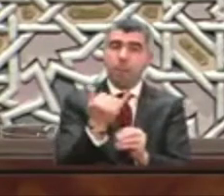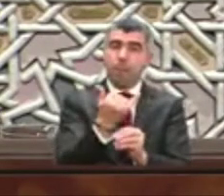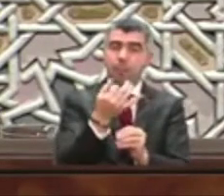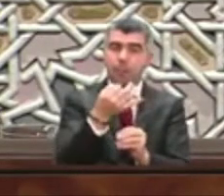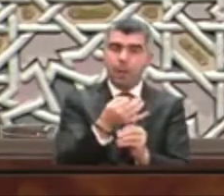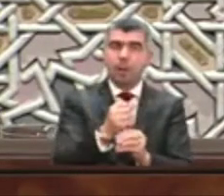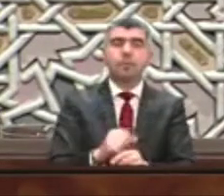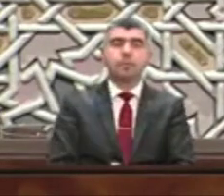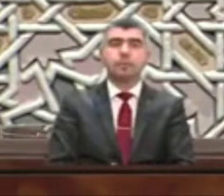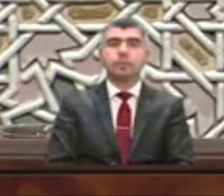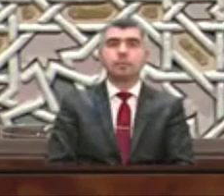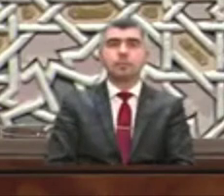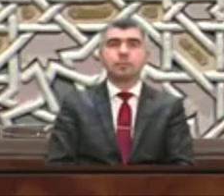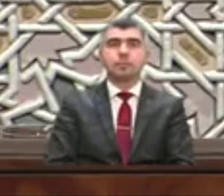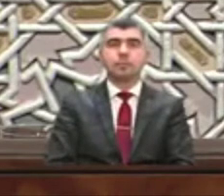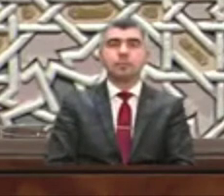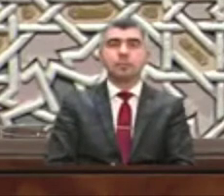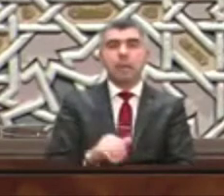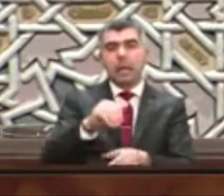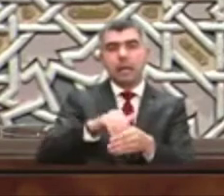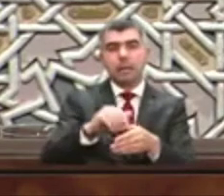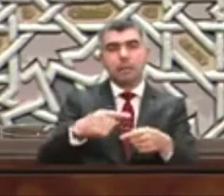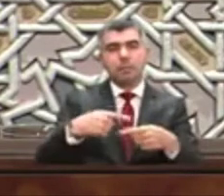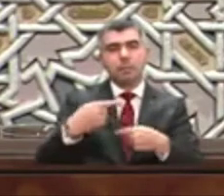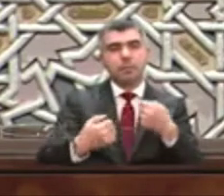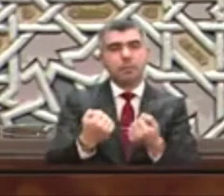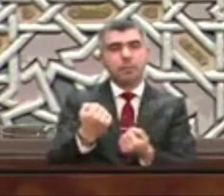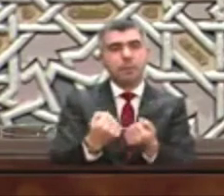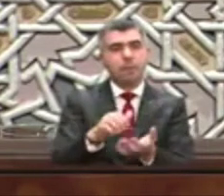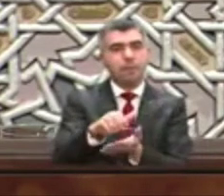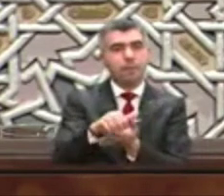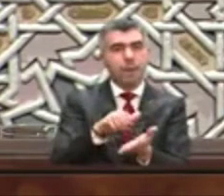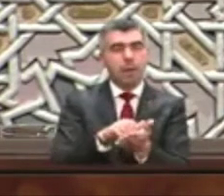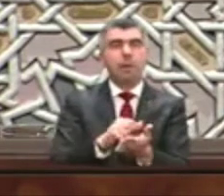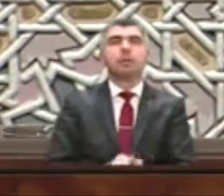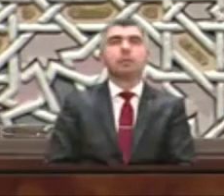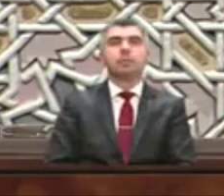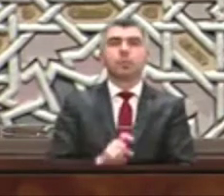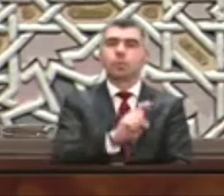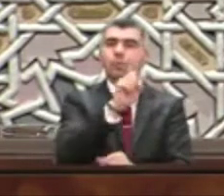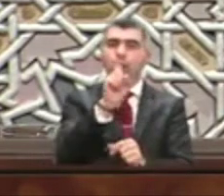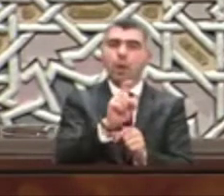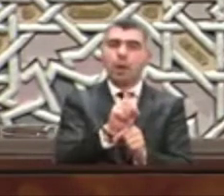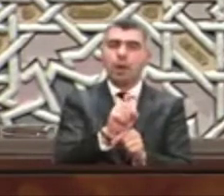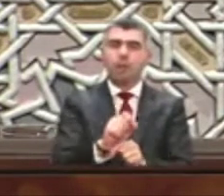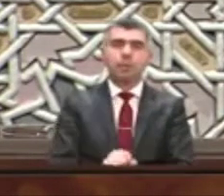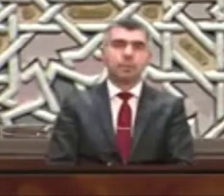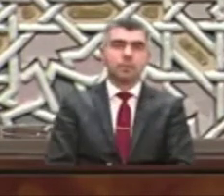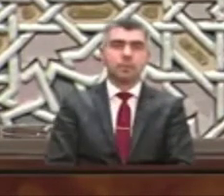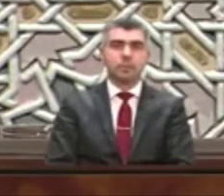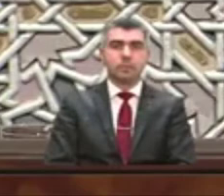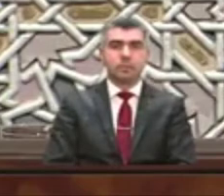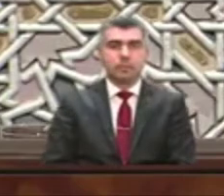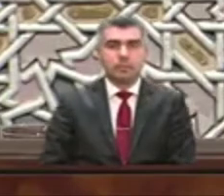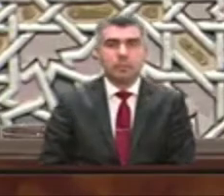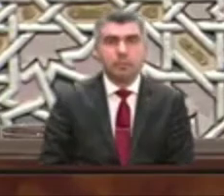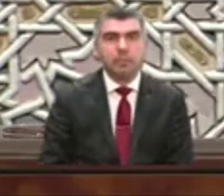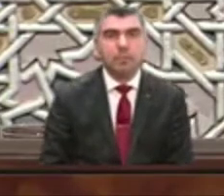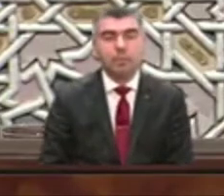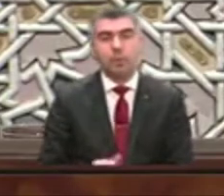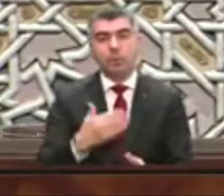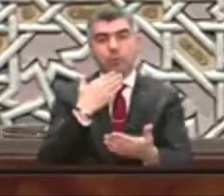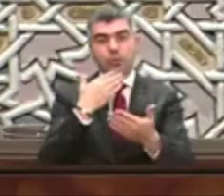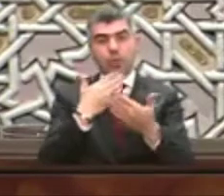والساده والمحترمين من فريق الاصاله والمعاصره، فليتفضل احد. تفضل سيدي النائب المحترم. شكرا السيد